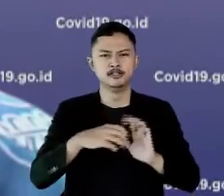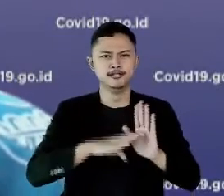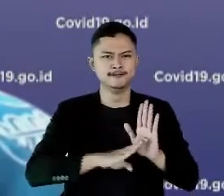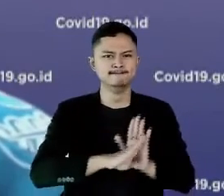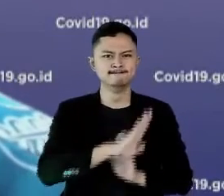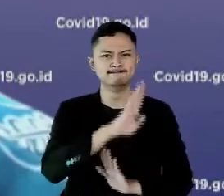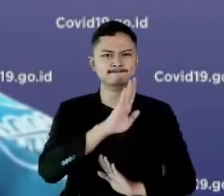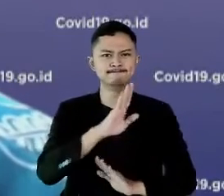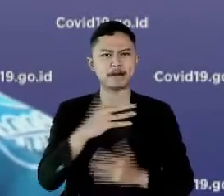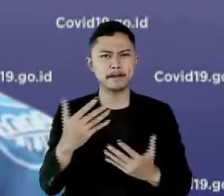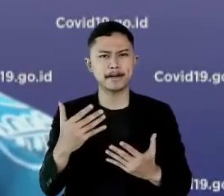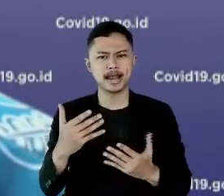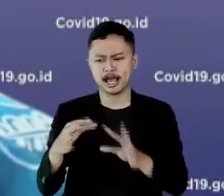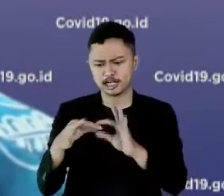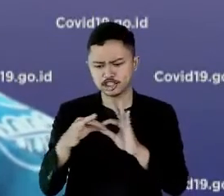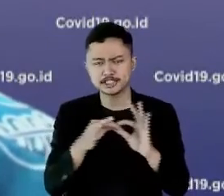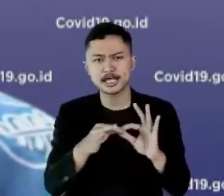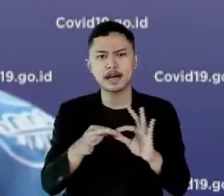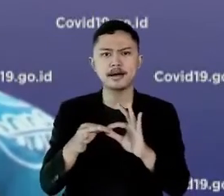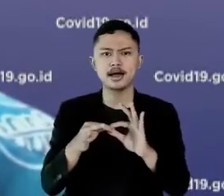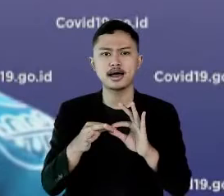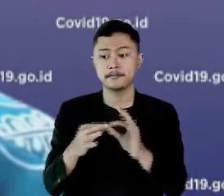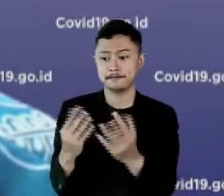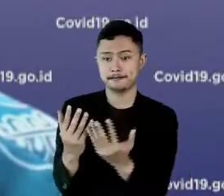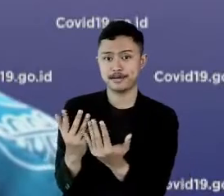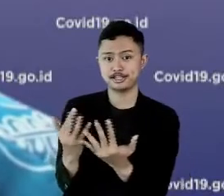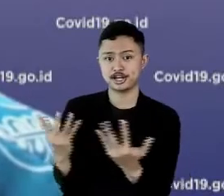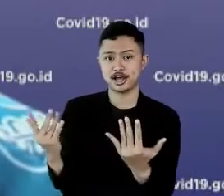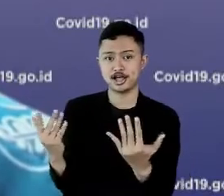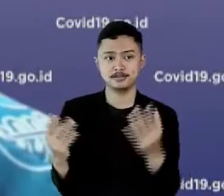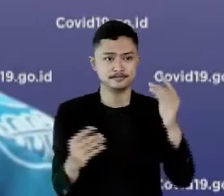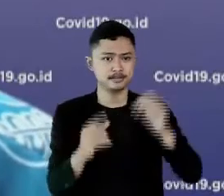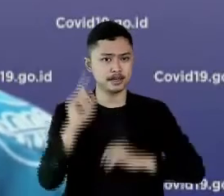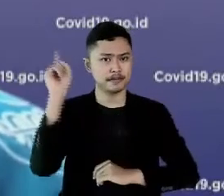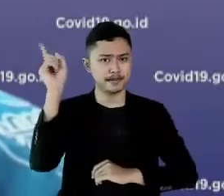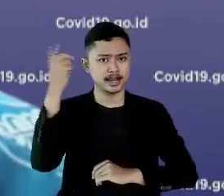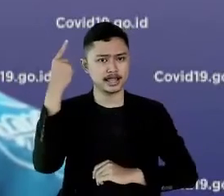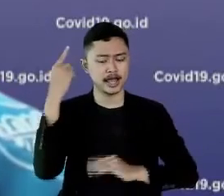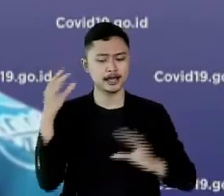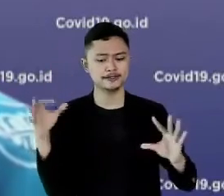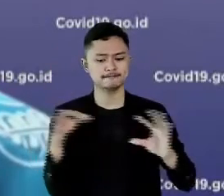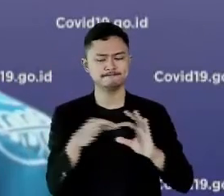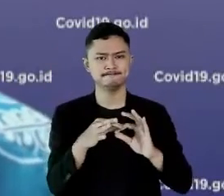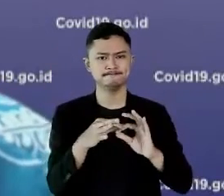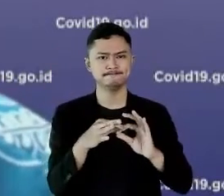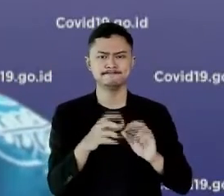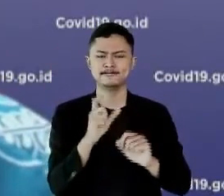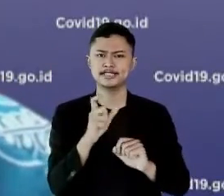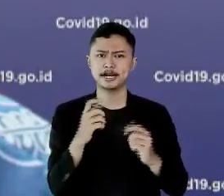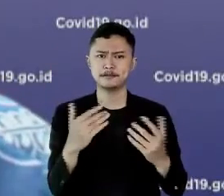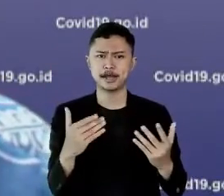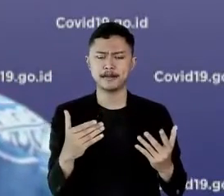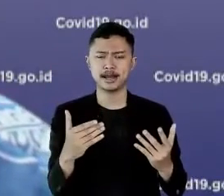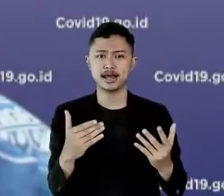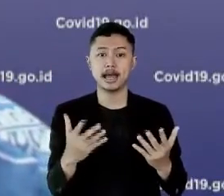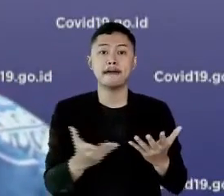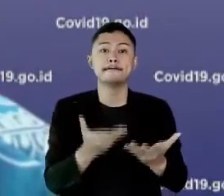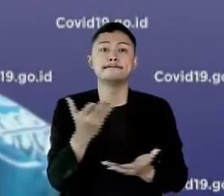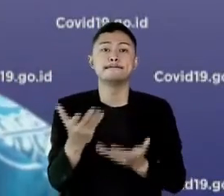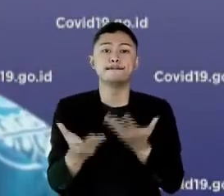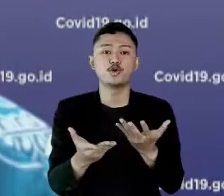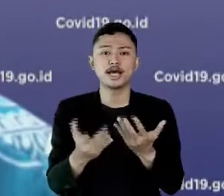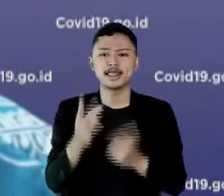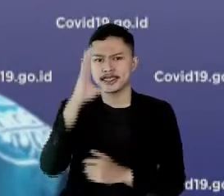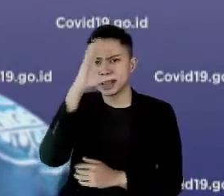kasus? Ini perlu kerjasama antara masyarakat dan pemerintah. Dengan apa? Dengan hal-hal yang kita